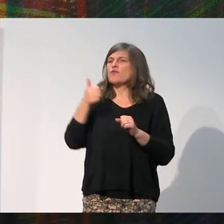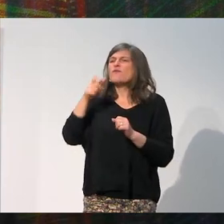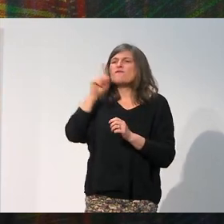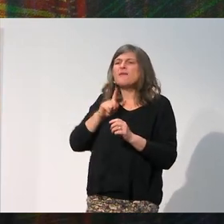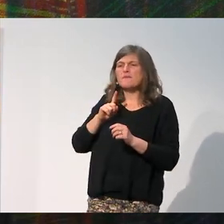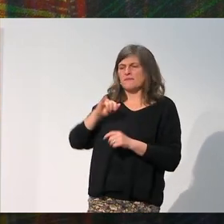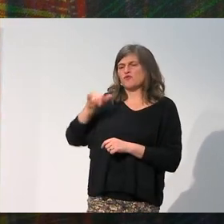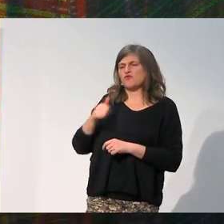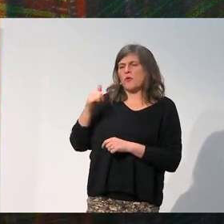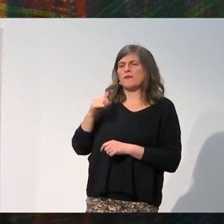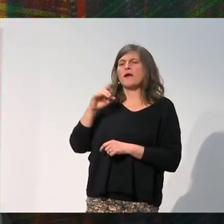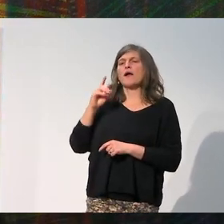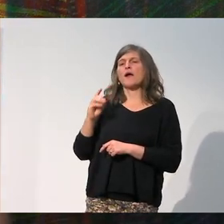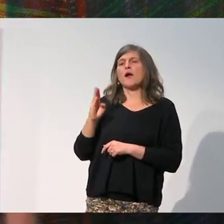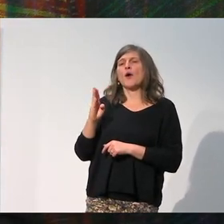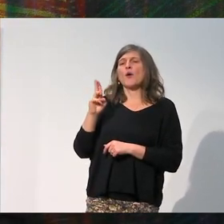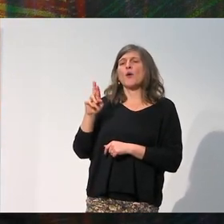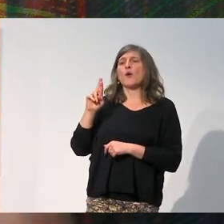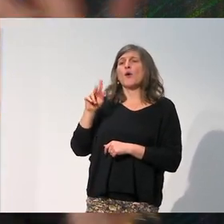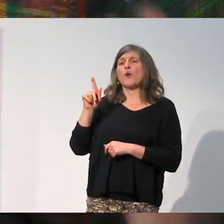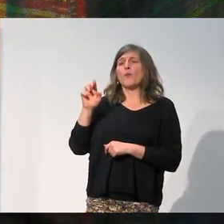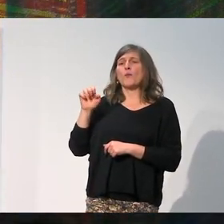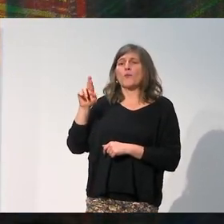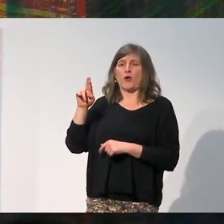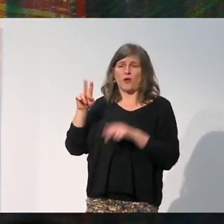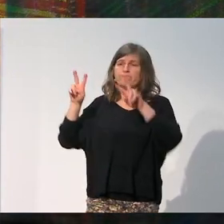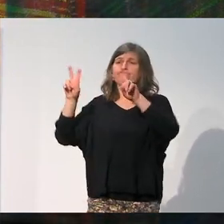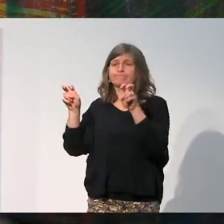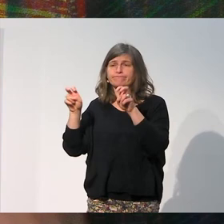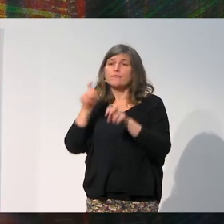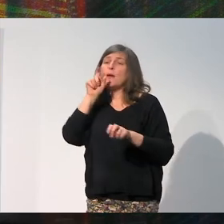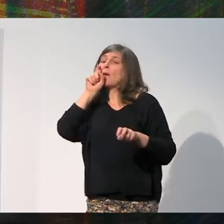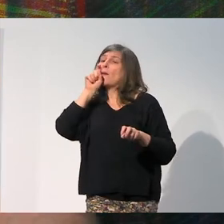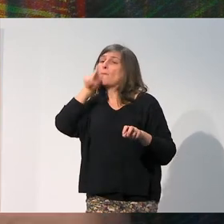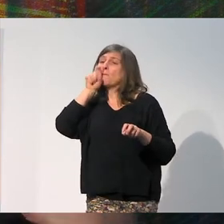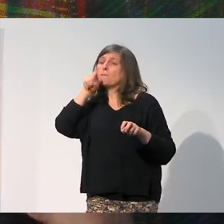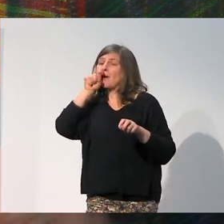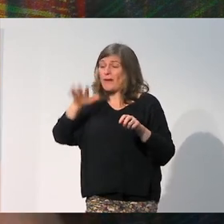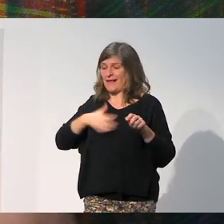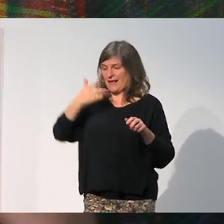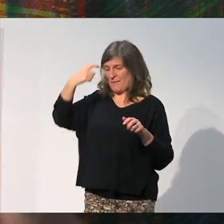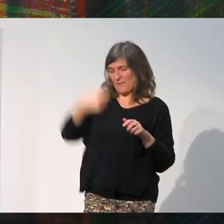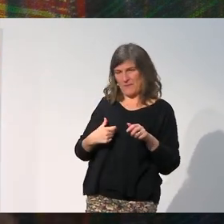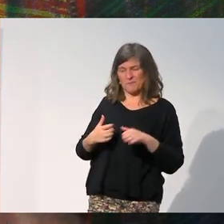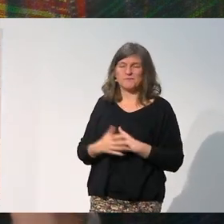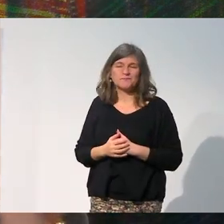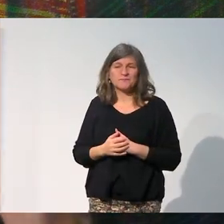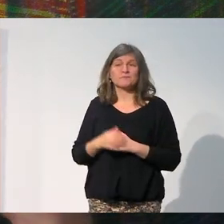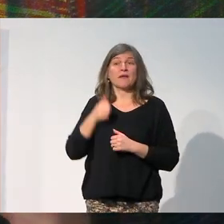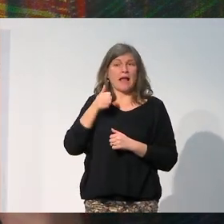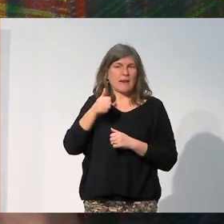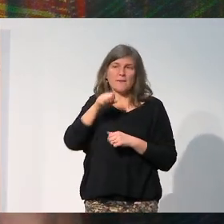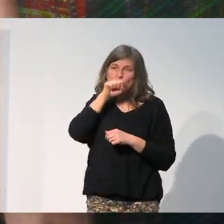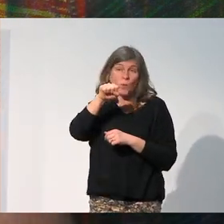Johanna Burger, qui s'appelle Le perroquet qui m'aimait. C'est une grande scientifique, une biologiste et une ornithologue.